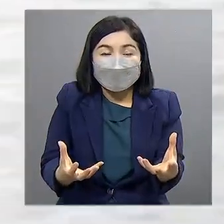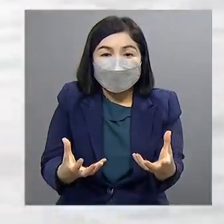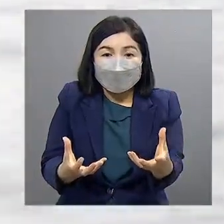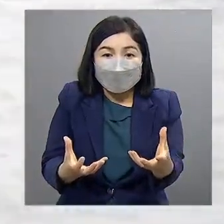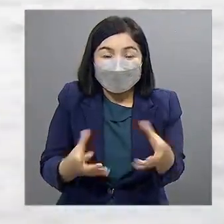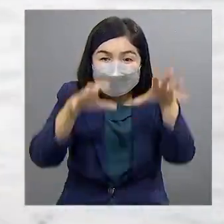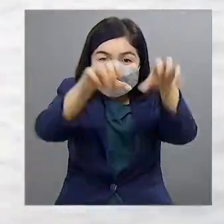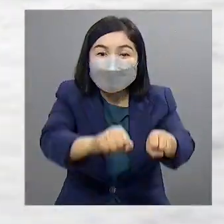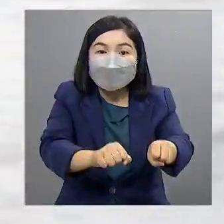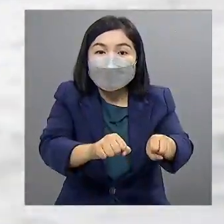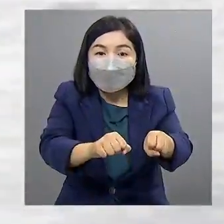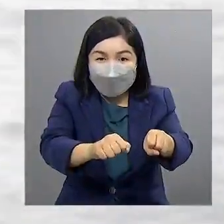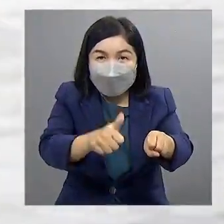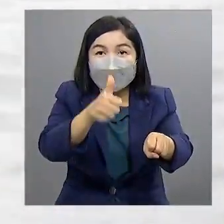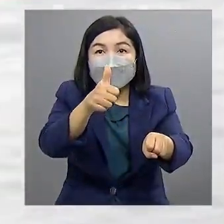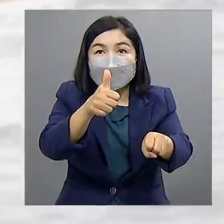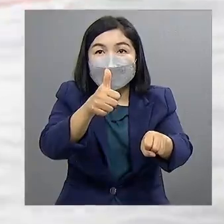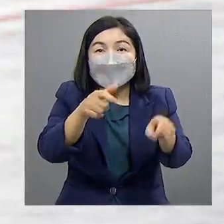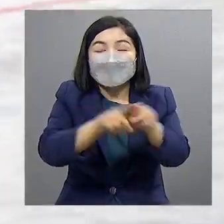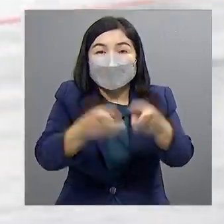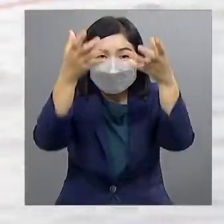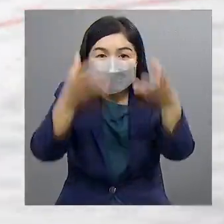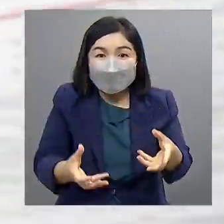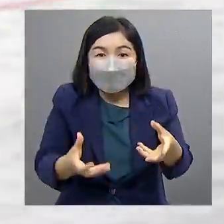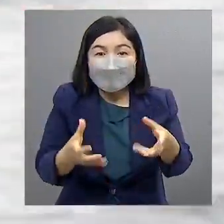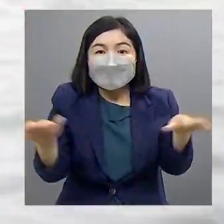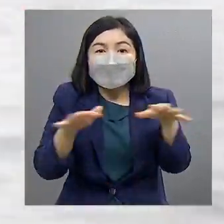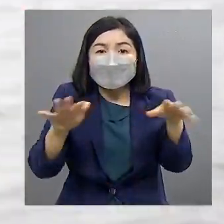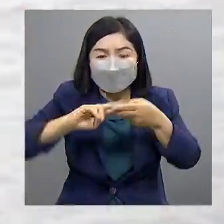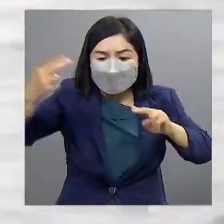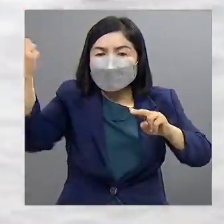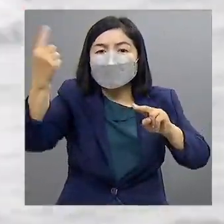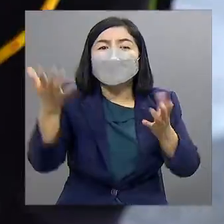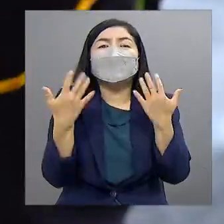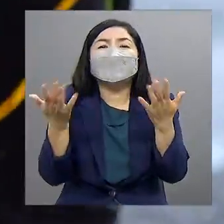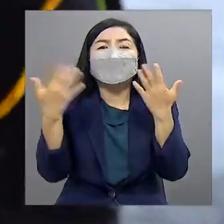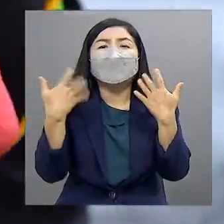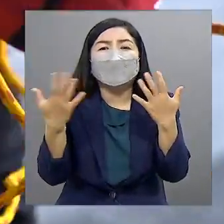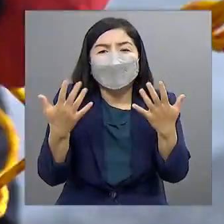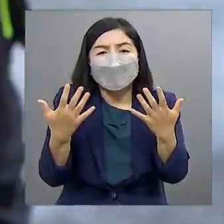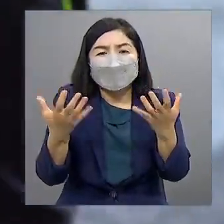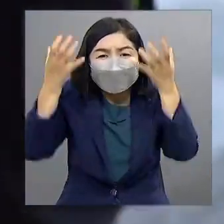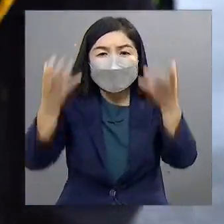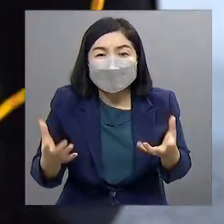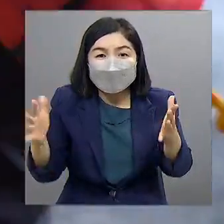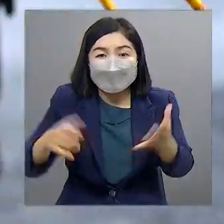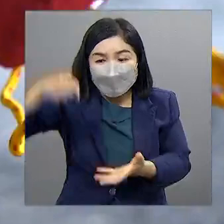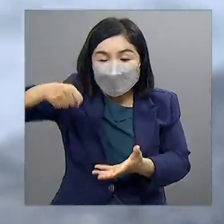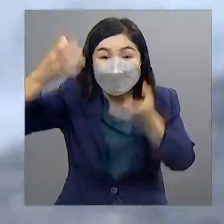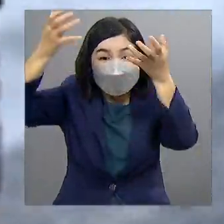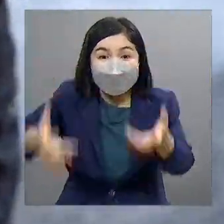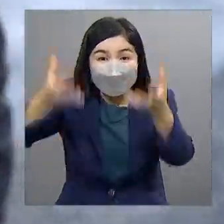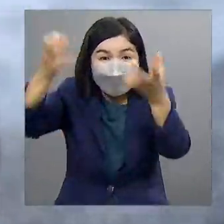รื่อยอย่างนี้ครับมันจะมีน้ำหนักถ้าเราโยนเชือกเปล่าๆมันจะไม่มีน้ำหนักถ้าอย่างนี้มันจะมีน้ำหนักที่เราจะเบี่ยงโยน